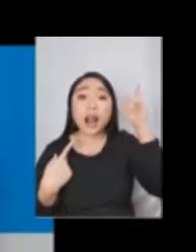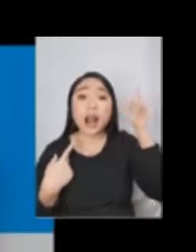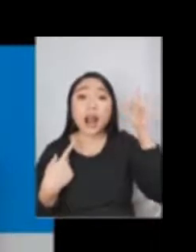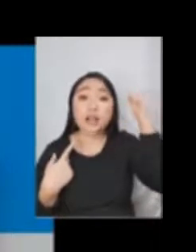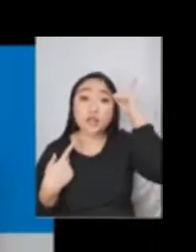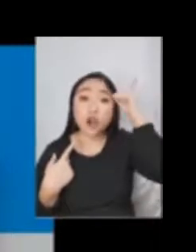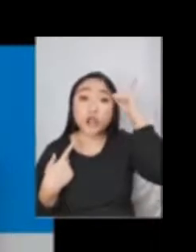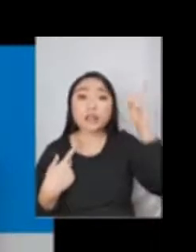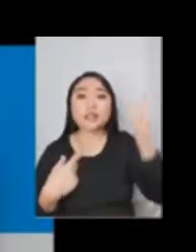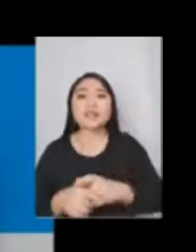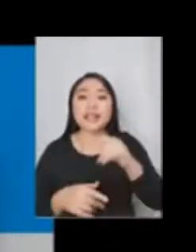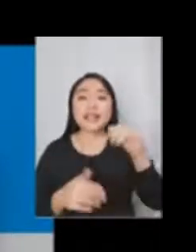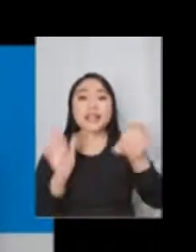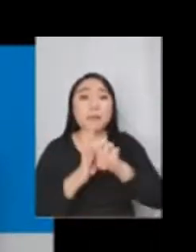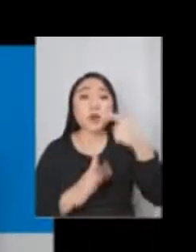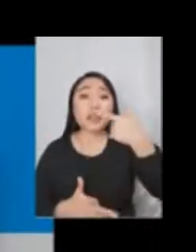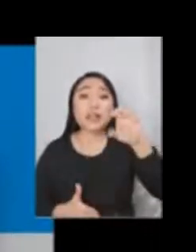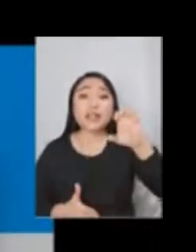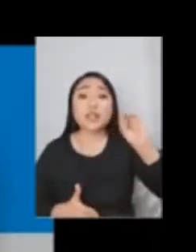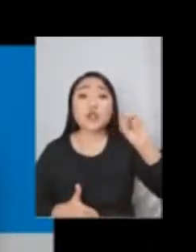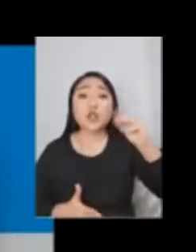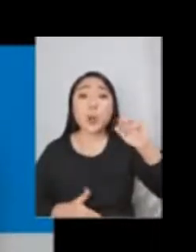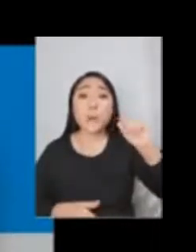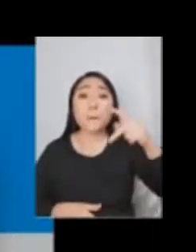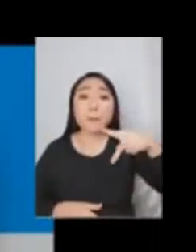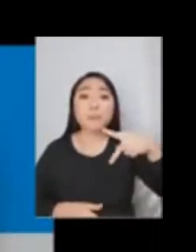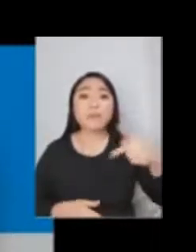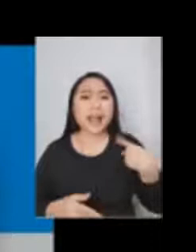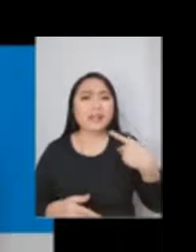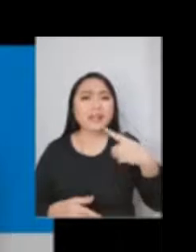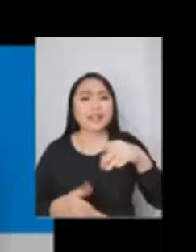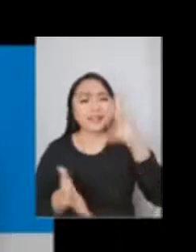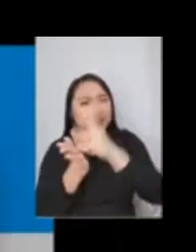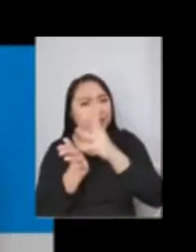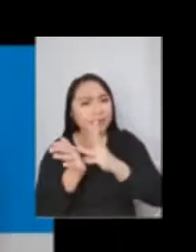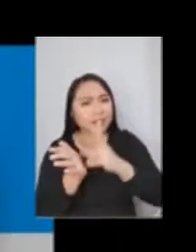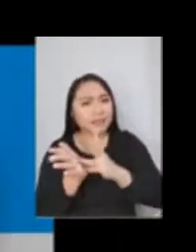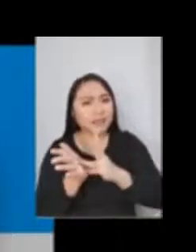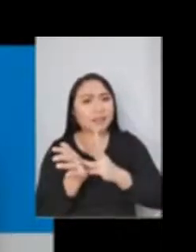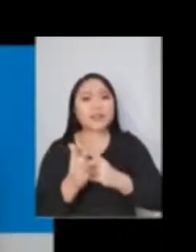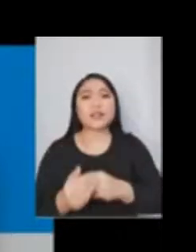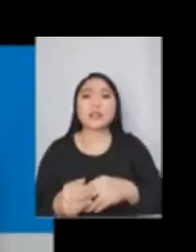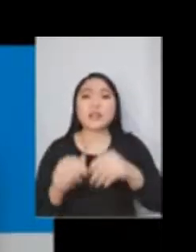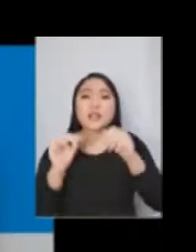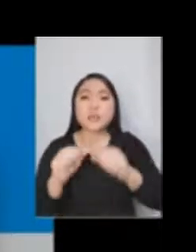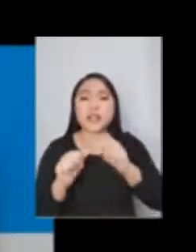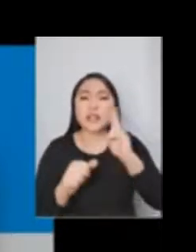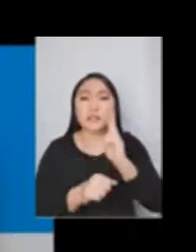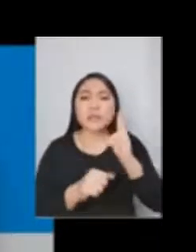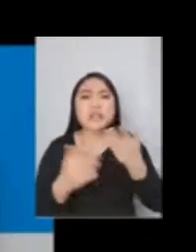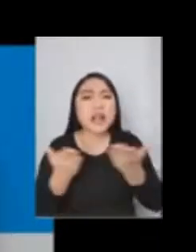ating lugar. Si Starbucks app naman po ay para ma-access natin yung mga online